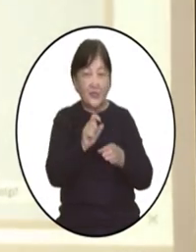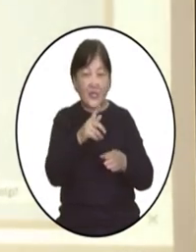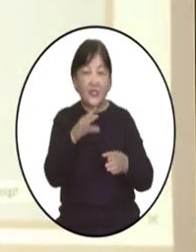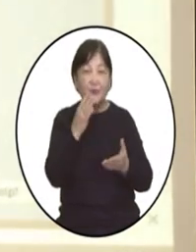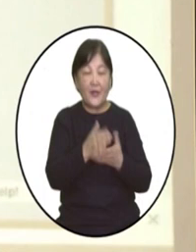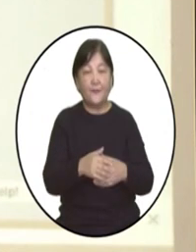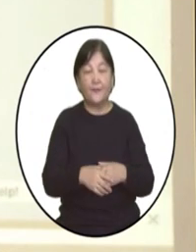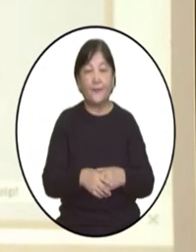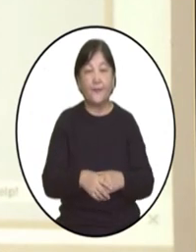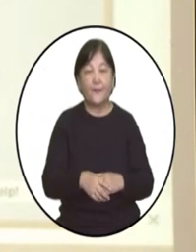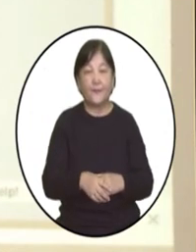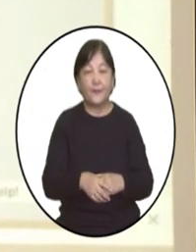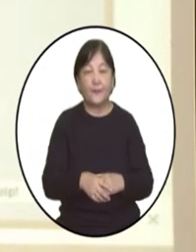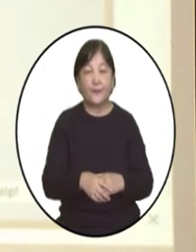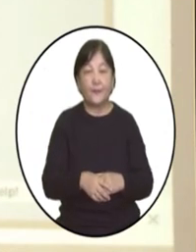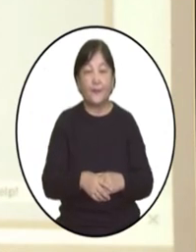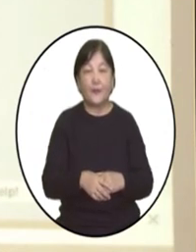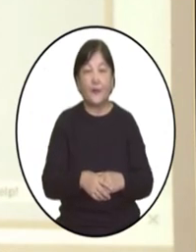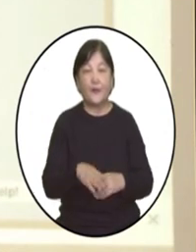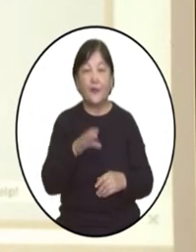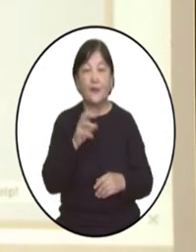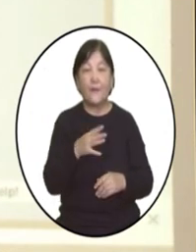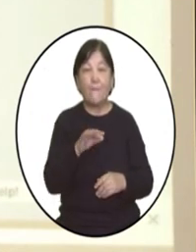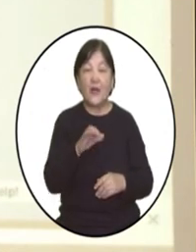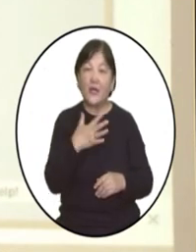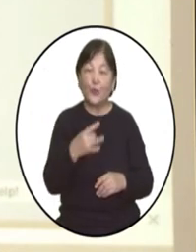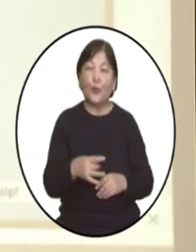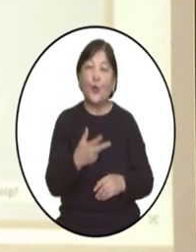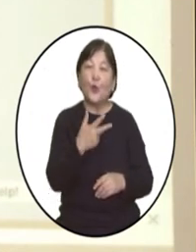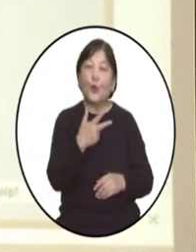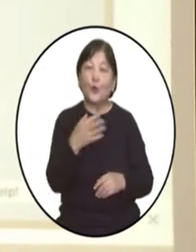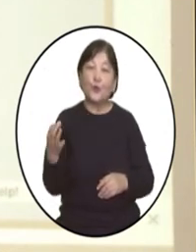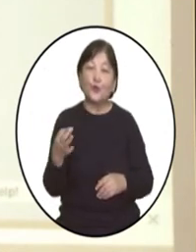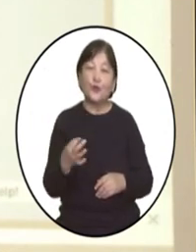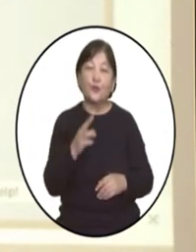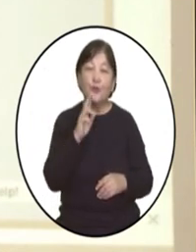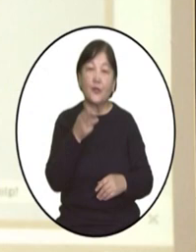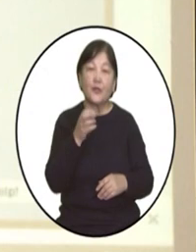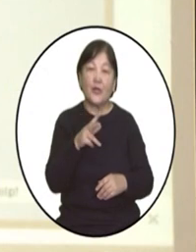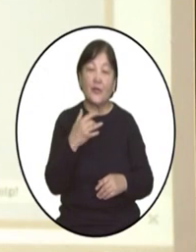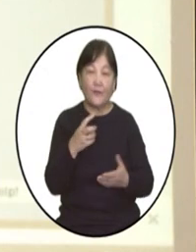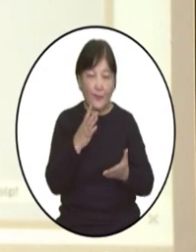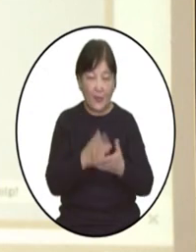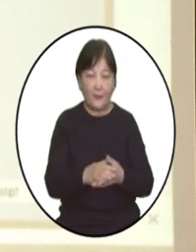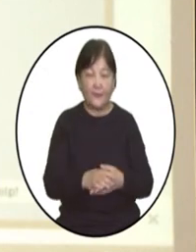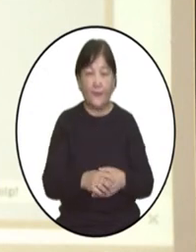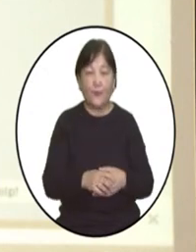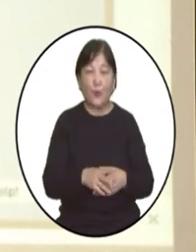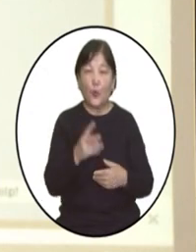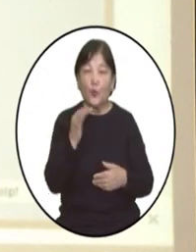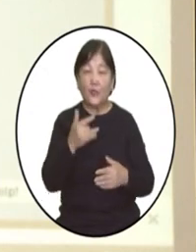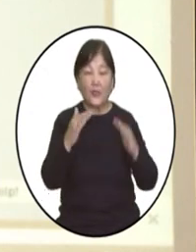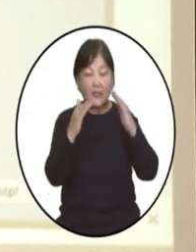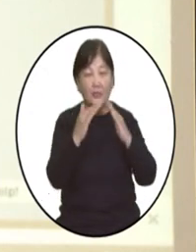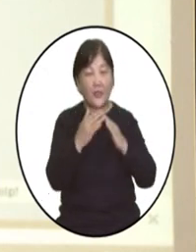За, энд температур нь 300 Кельвин. За, энэ манометрийн залт хөдлөж байна. За, энийг ашиглаад гэрийн даалгаврт